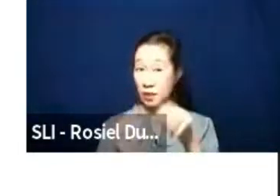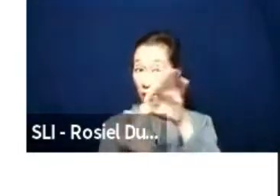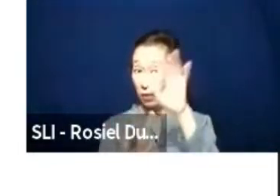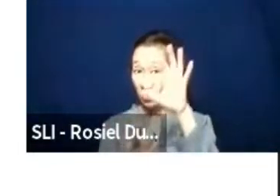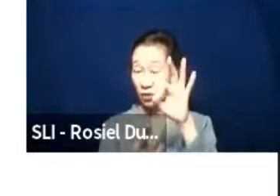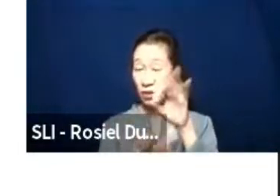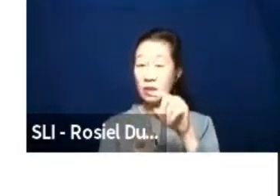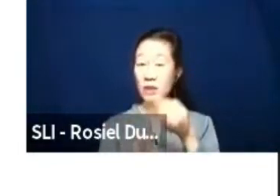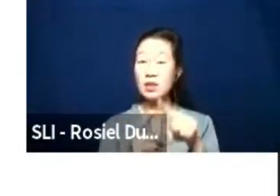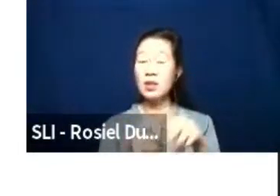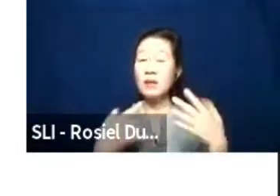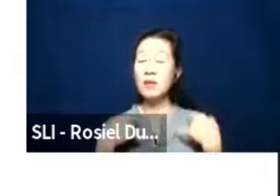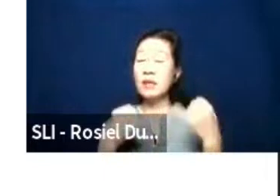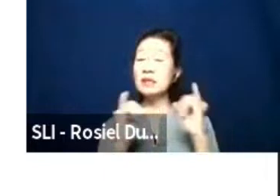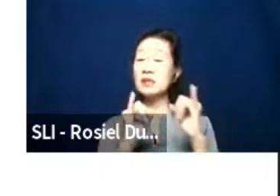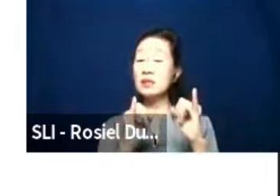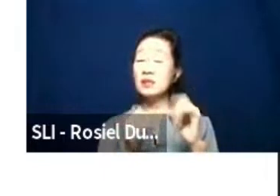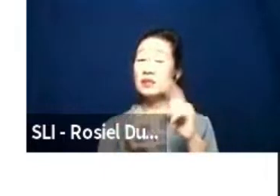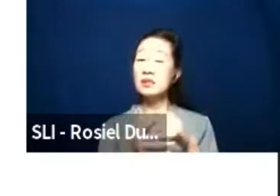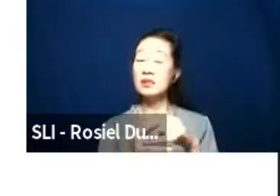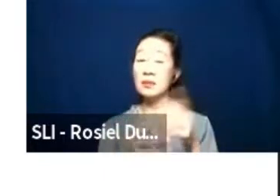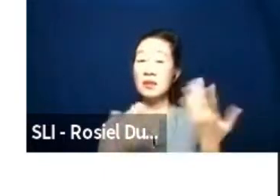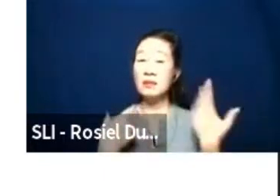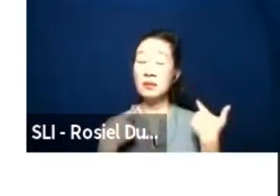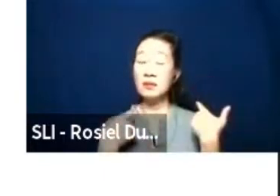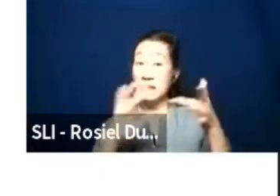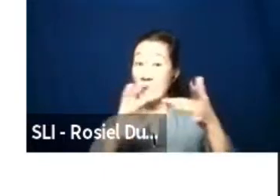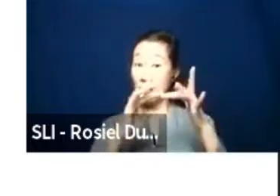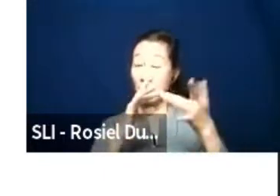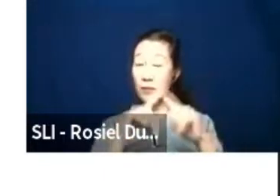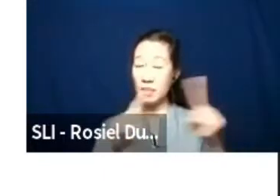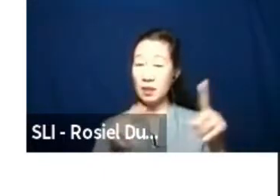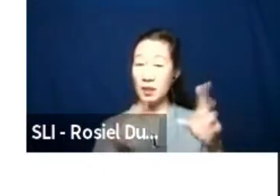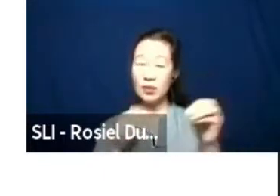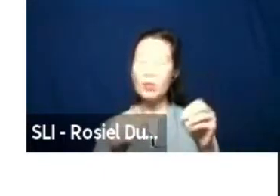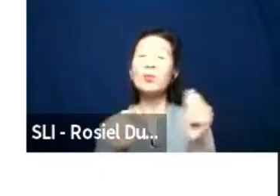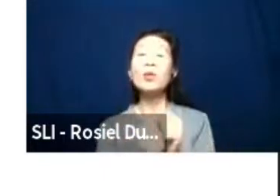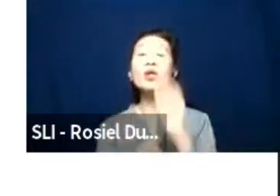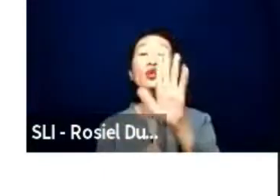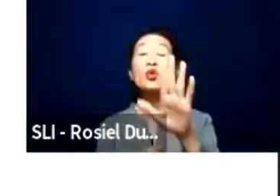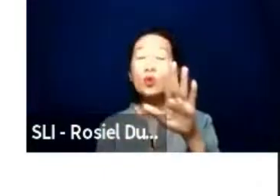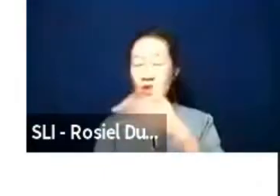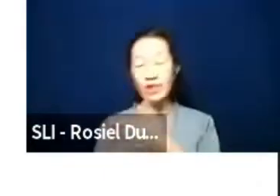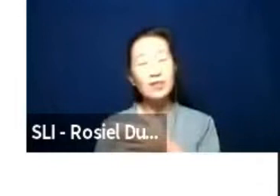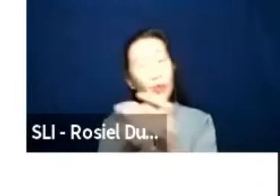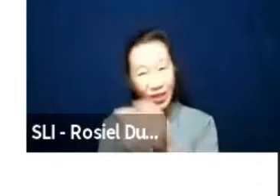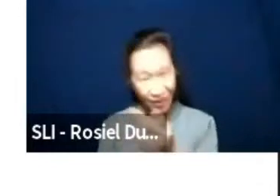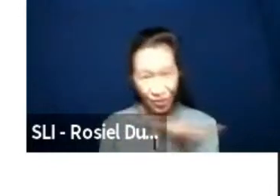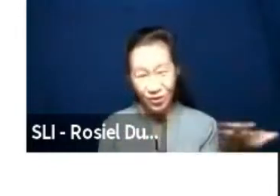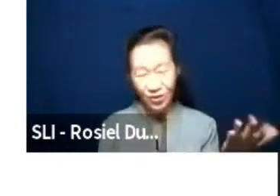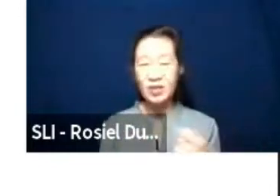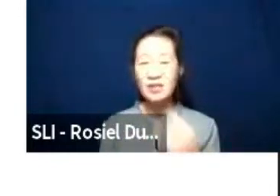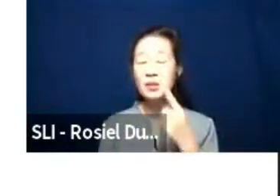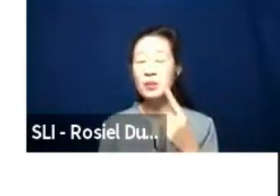pagpilian. Tapos meron pong instruction dyan. And this is available online, no? That you can do with your child. You can do it together. Sabihin mo sa